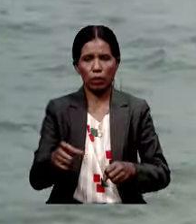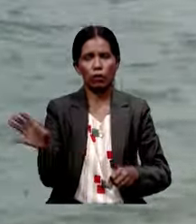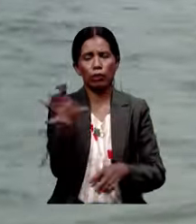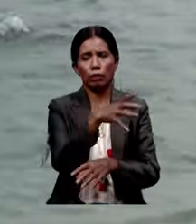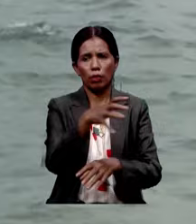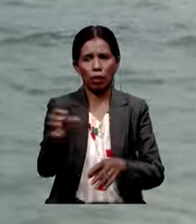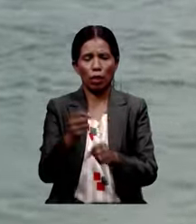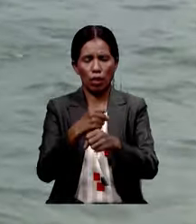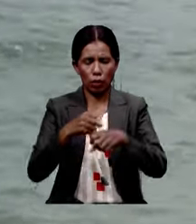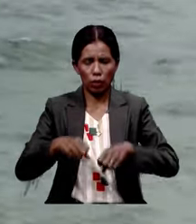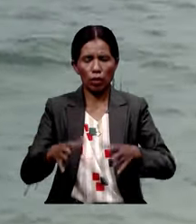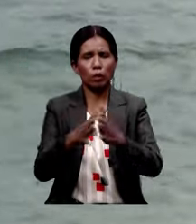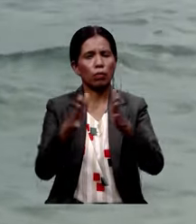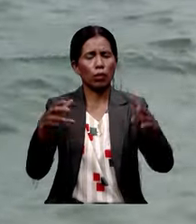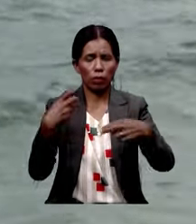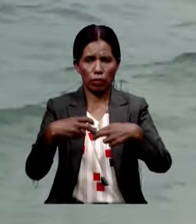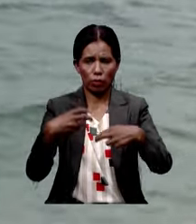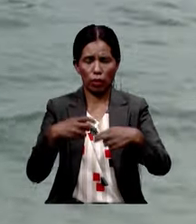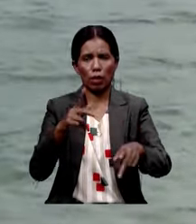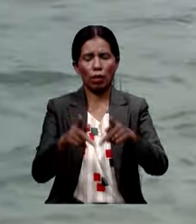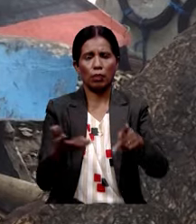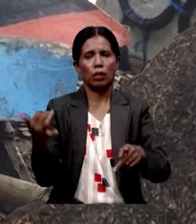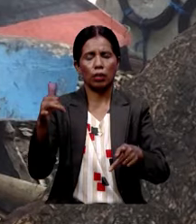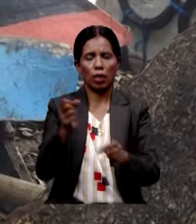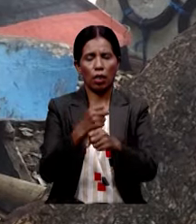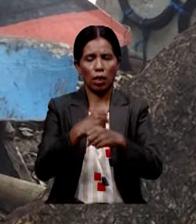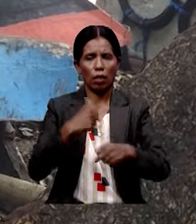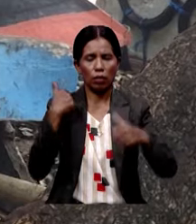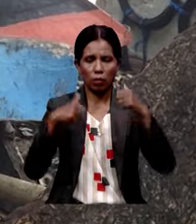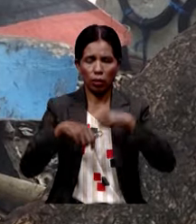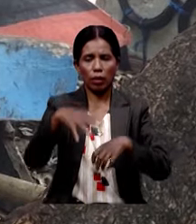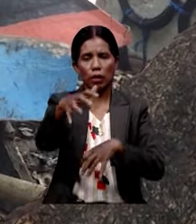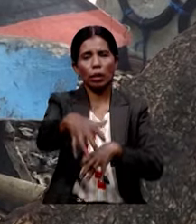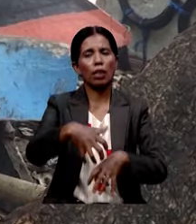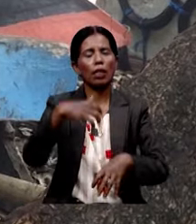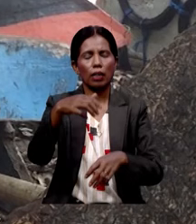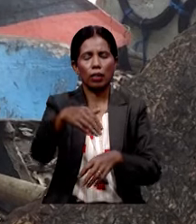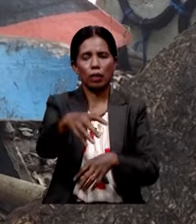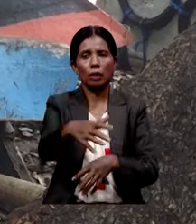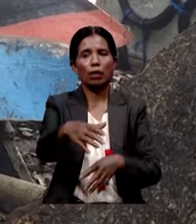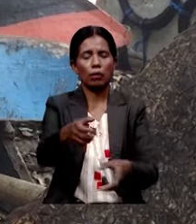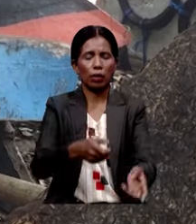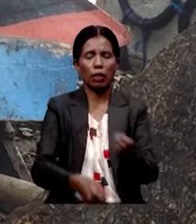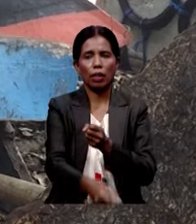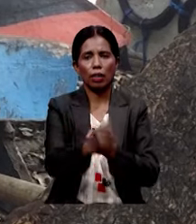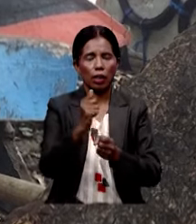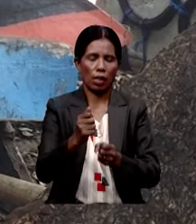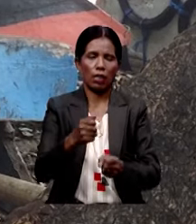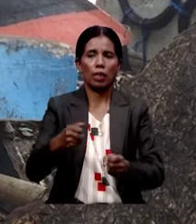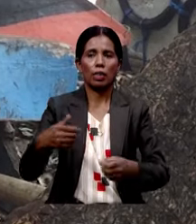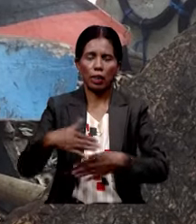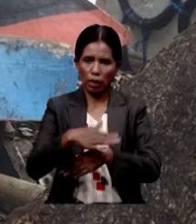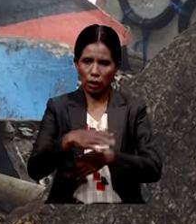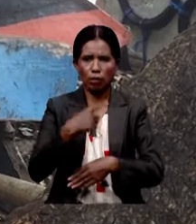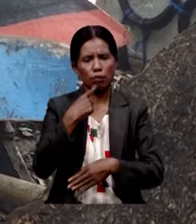la lorong tasi bot, hodi dificulta pescador sira halau atividade di pesca. Pescador aldea tasi suku Buruma, Elvis Borges da Silva